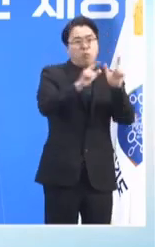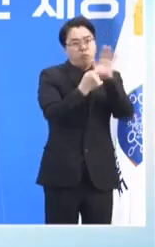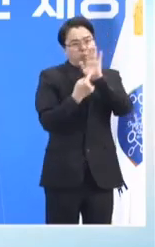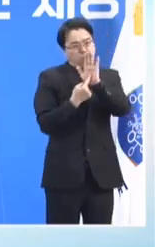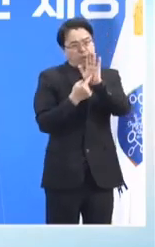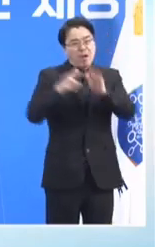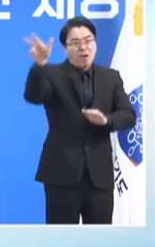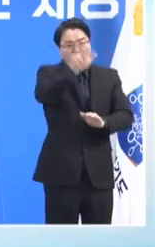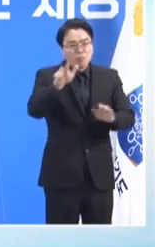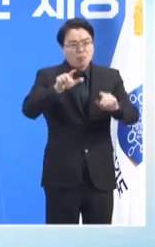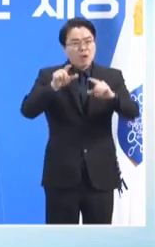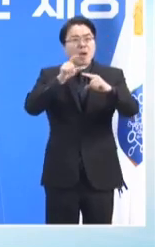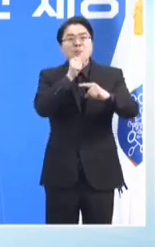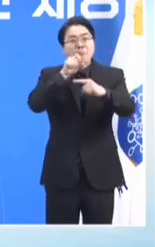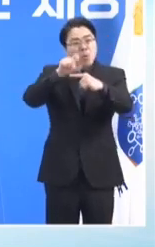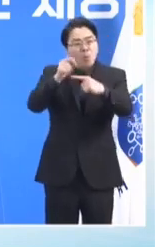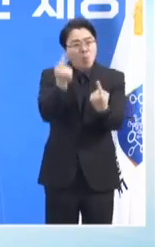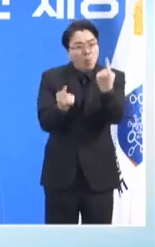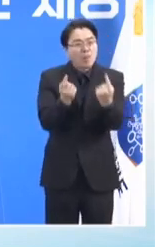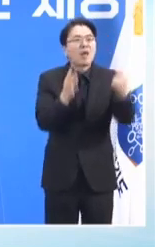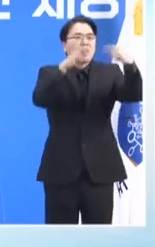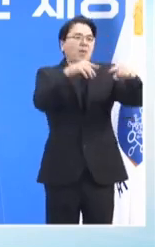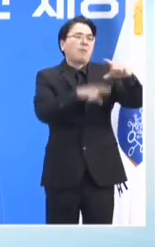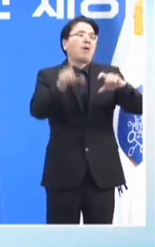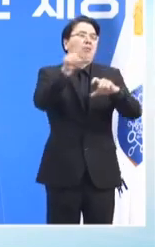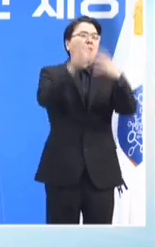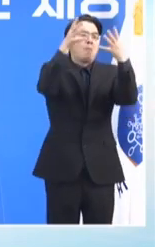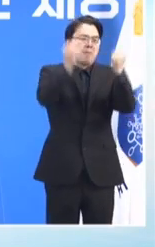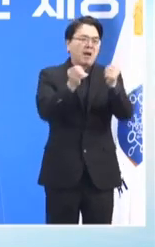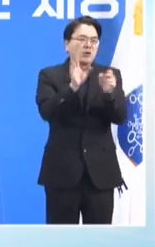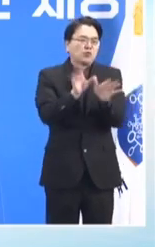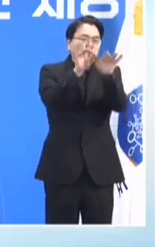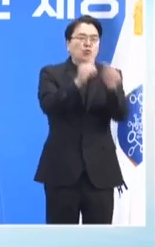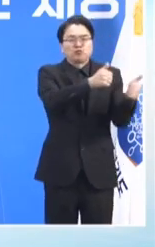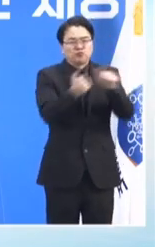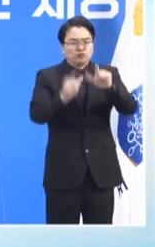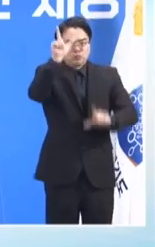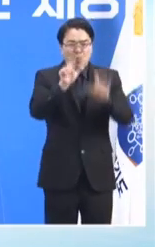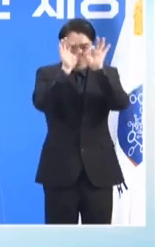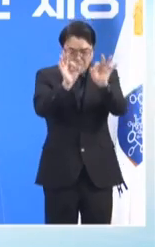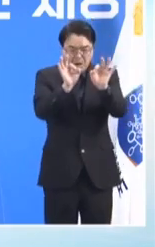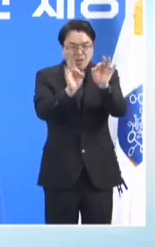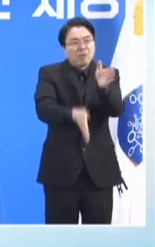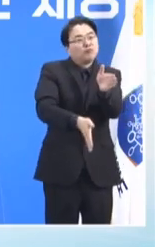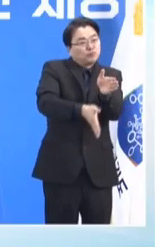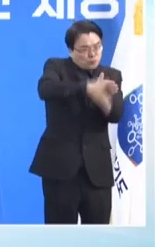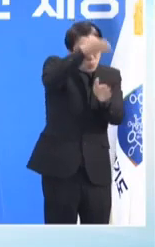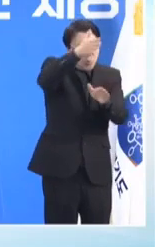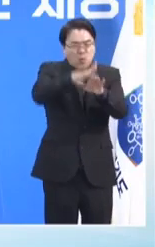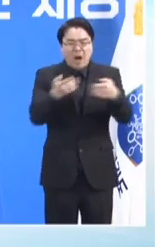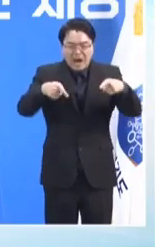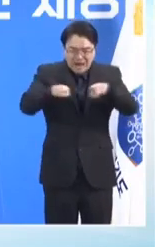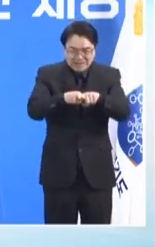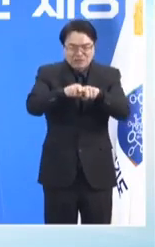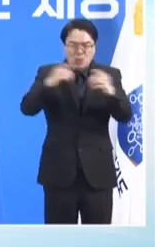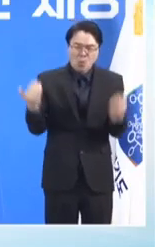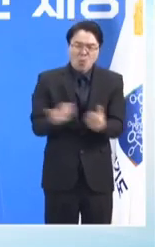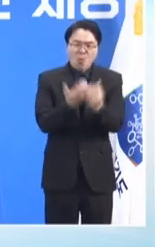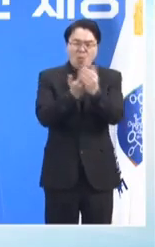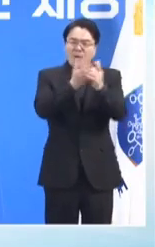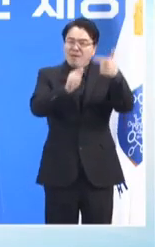시도 평균의 4배에 이르는 폐사체 발견 수치로 도농복합의 지역적 특성과 각종 개발 사업의